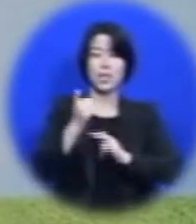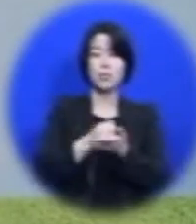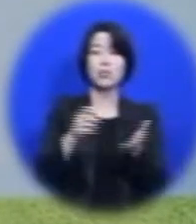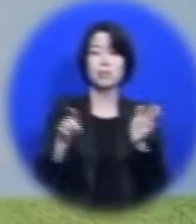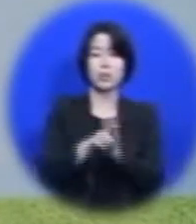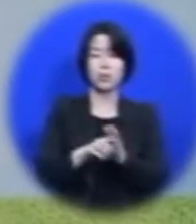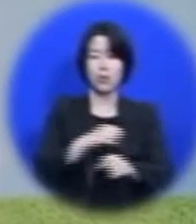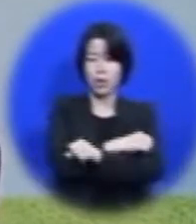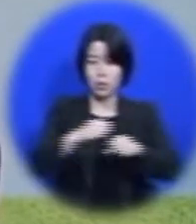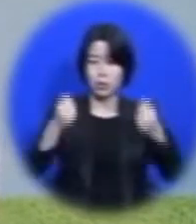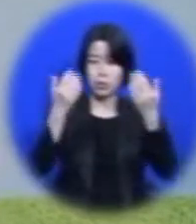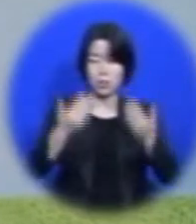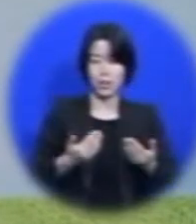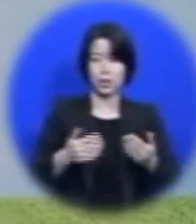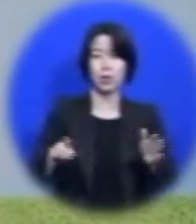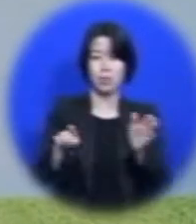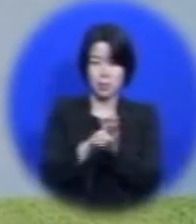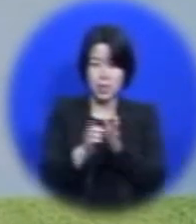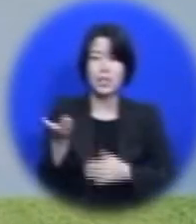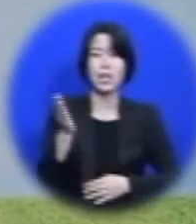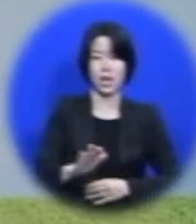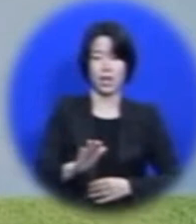믿으시고 용서받았다고 믿는데